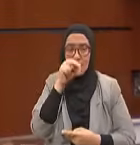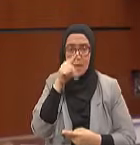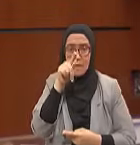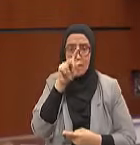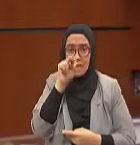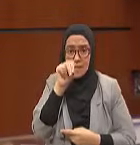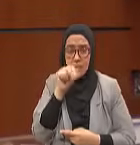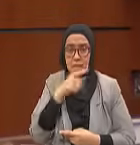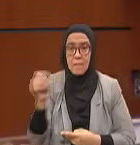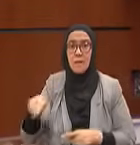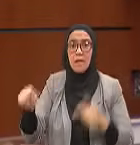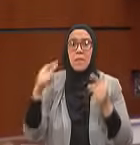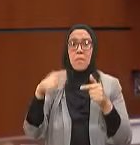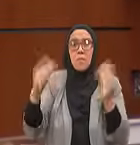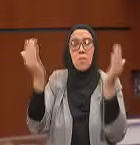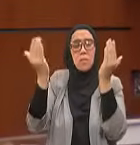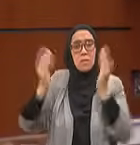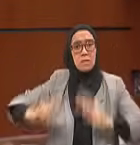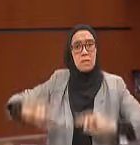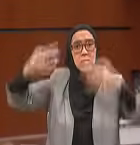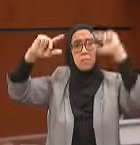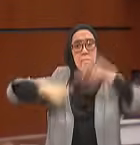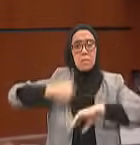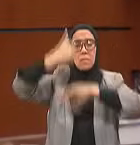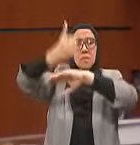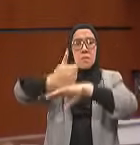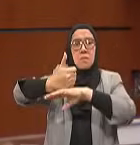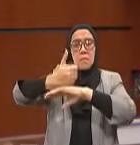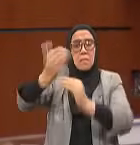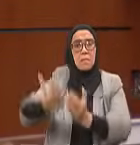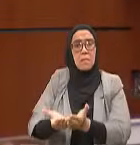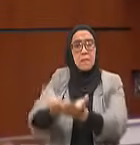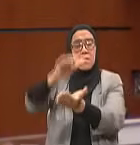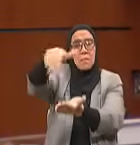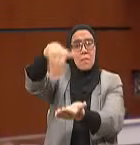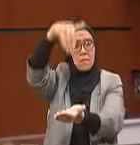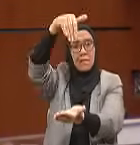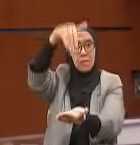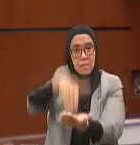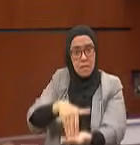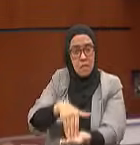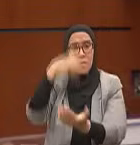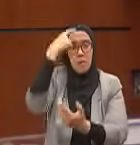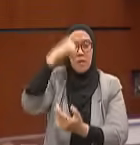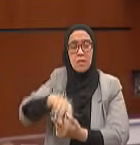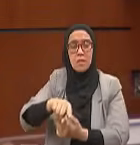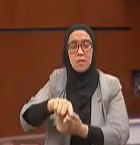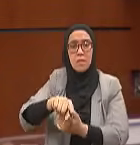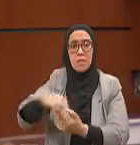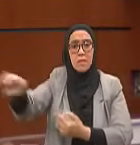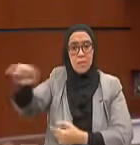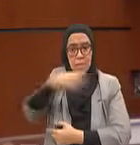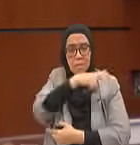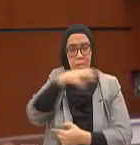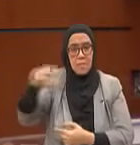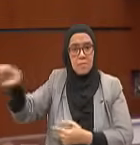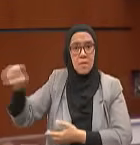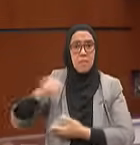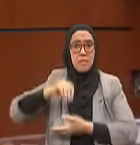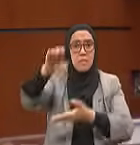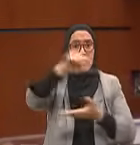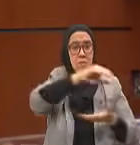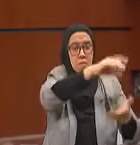membela Pelabuhan Mega mereka yang dirancang untuk menjadi hak pengeksposan barangan dan Kagok keluar dari Borneo Kalimantan